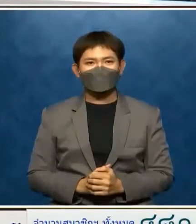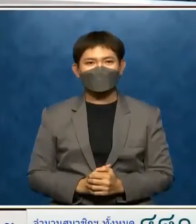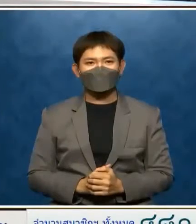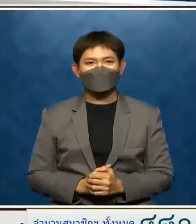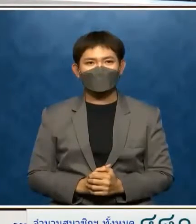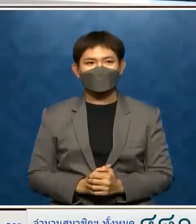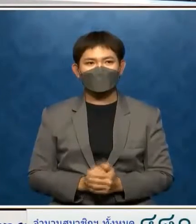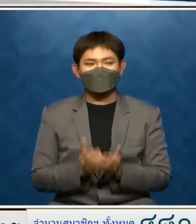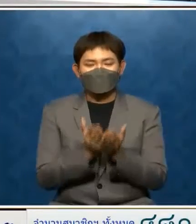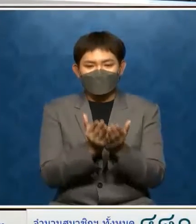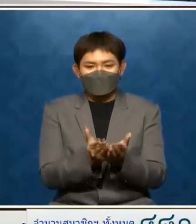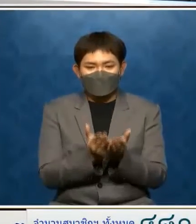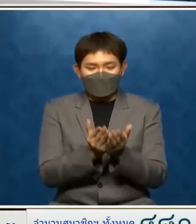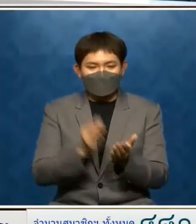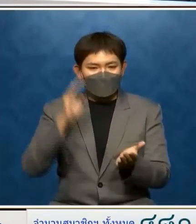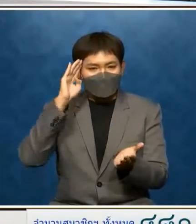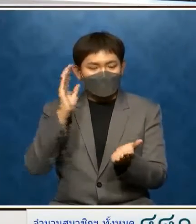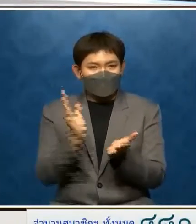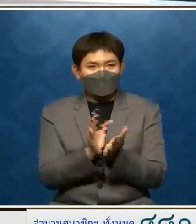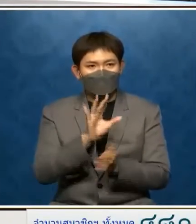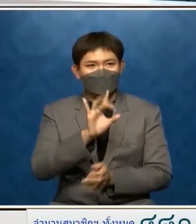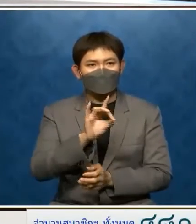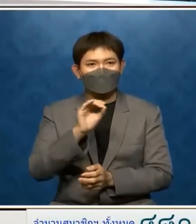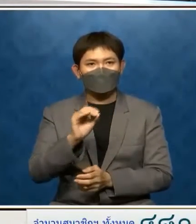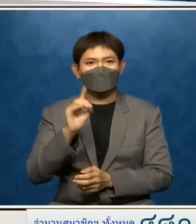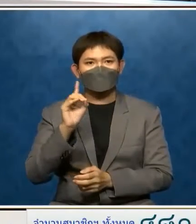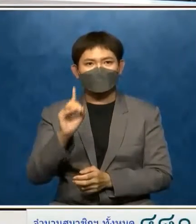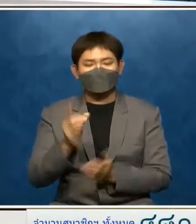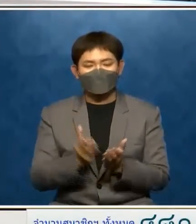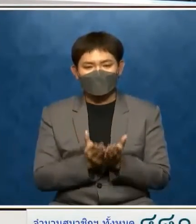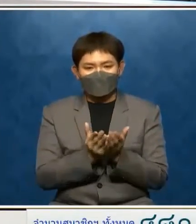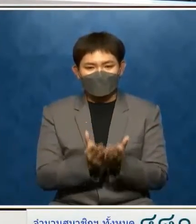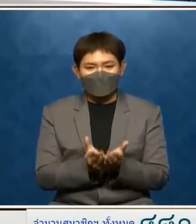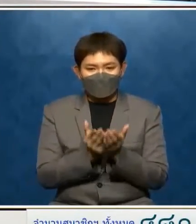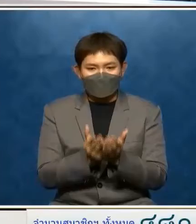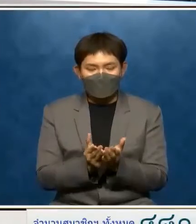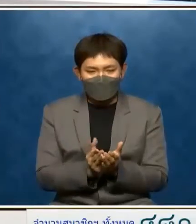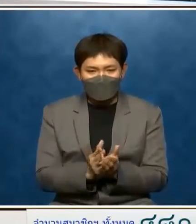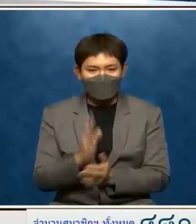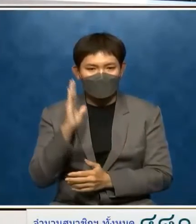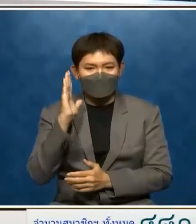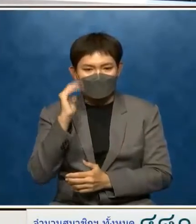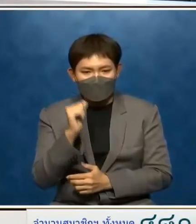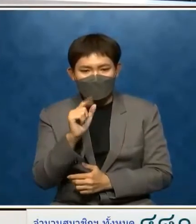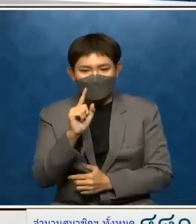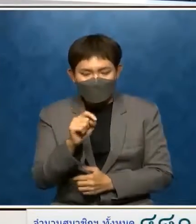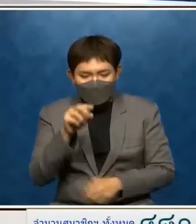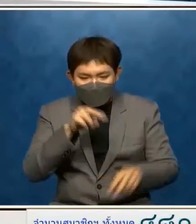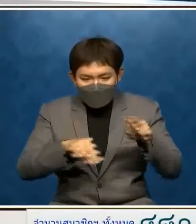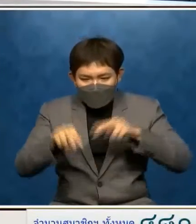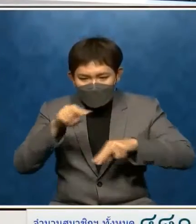บนเหรือตำหวดน้ำ 801ตอนไปงมหาสบคุณพ่อกับพวกแ